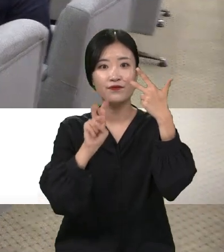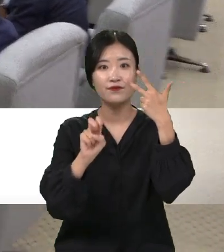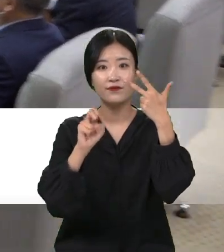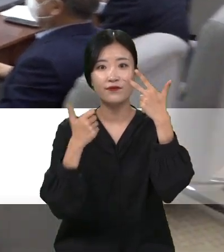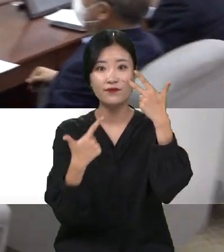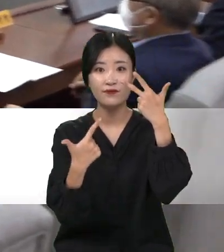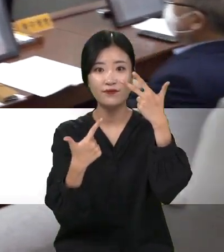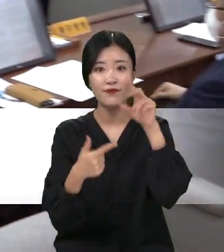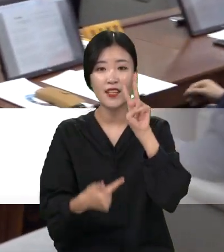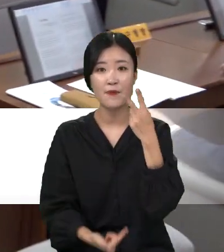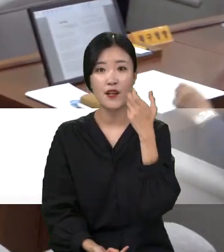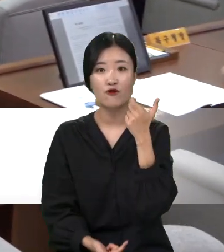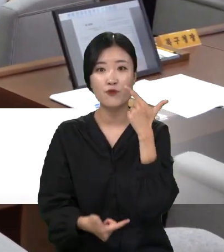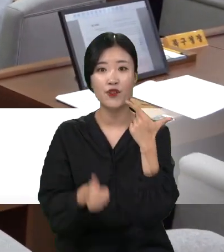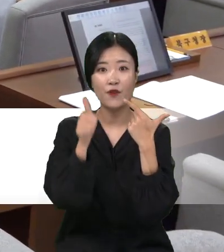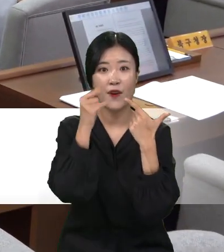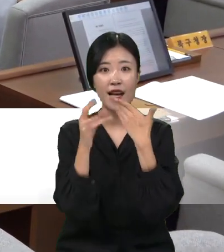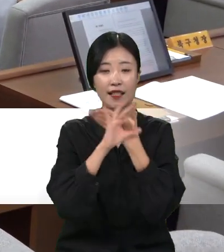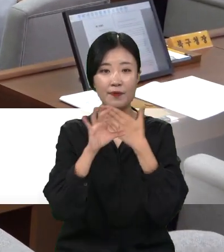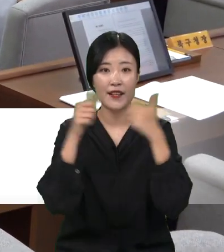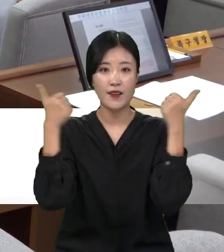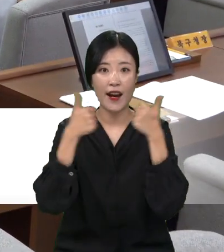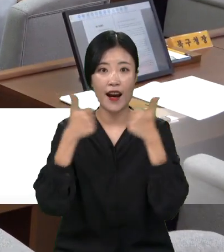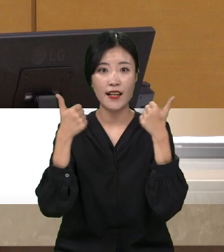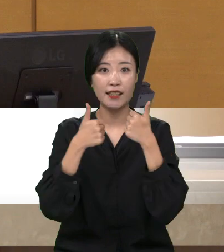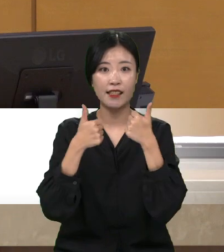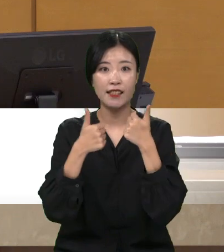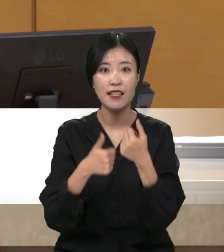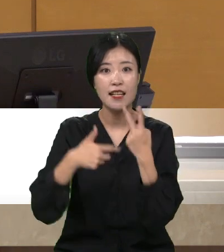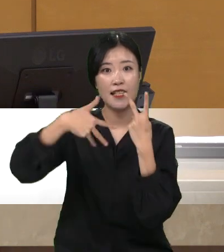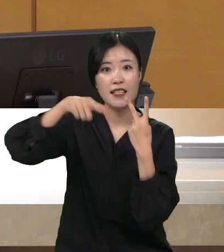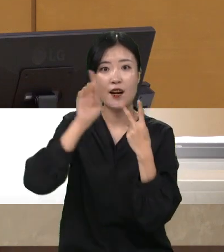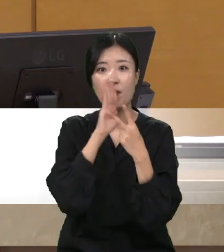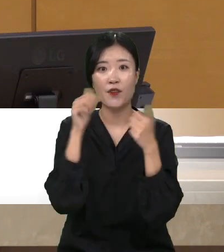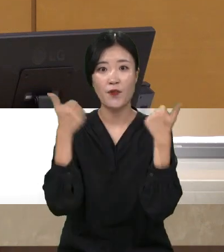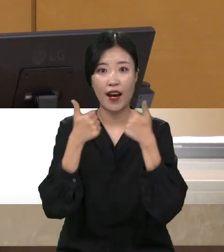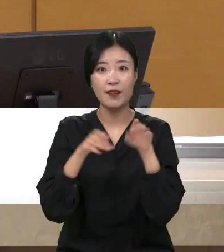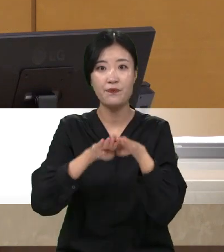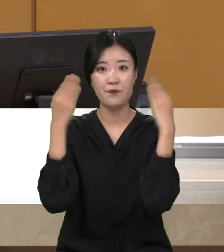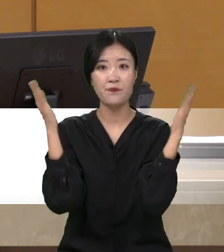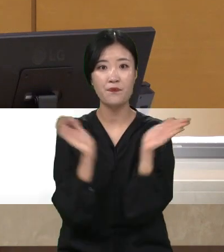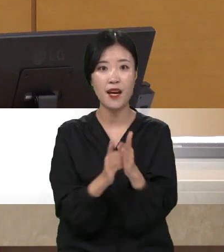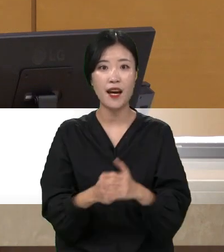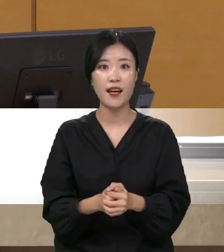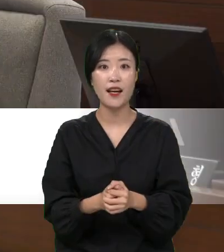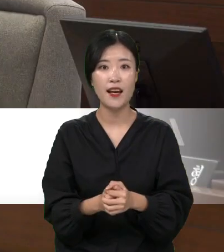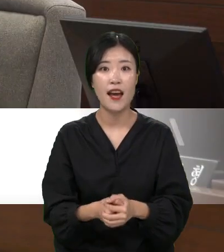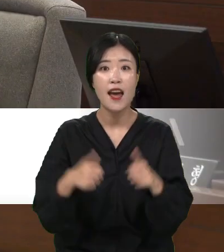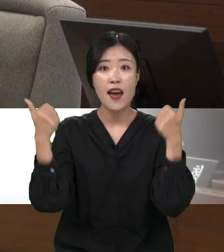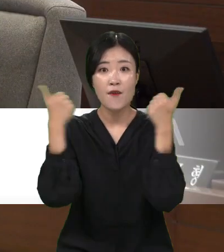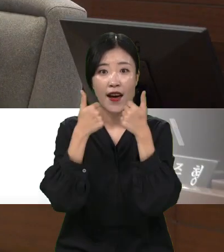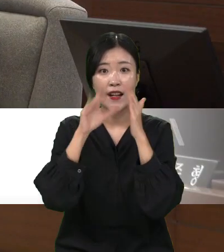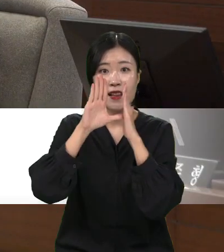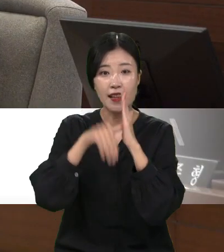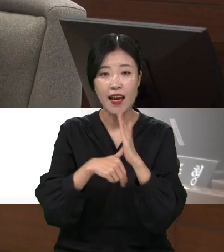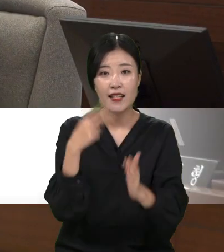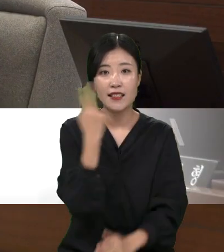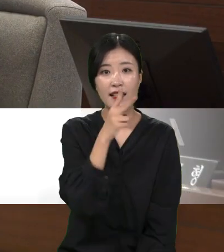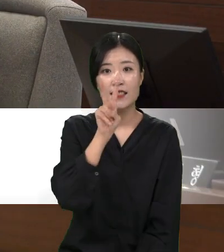포항시의회 는 26일 제 2 196회 임시회 제 2차 본회의를 열어 씁니다 이날 본회의에서는